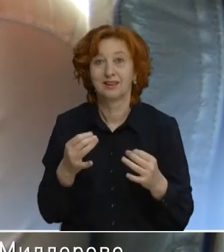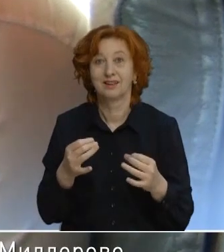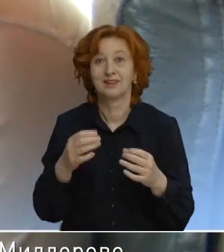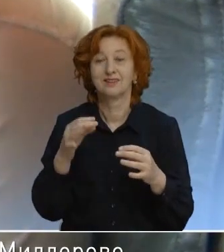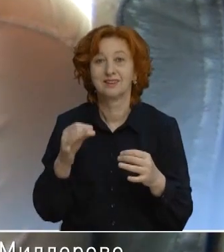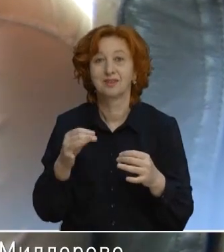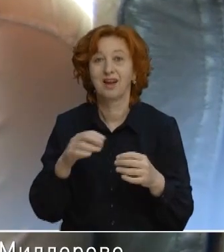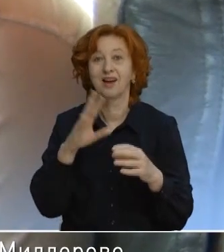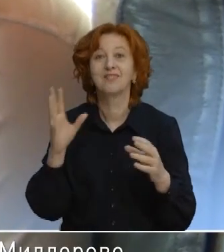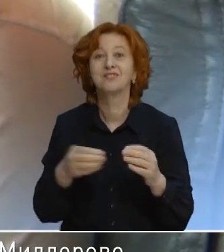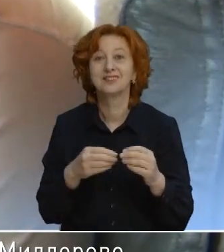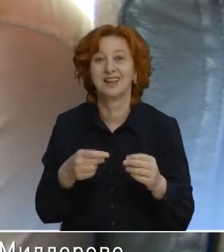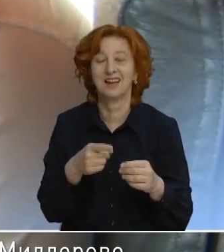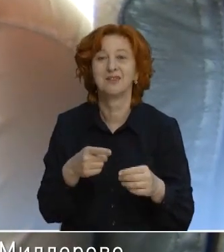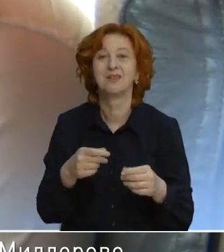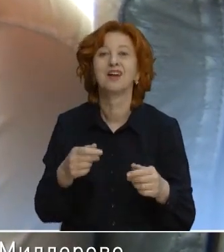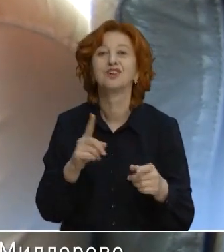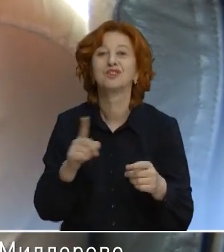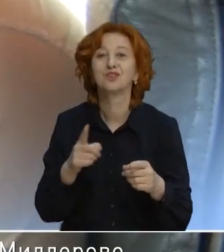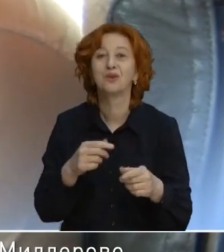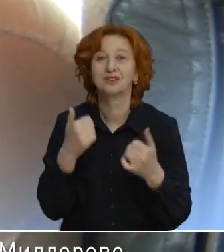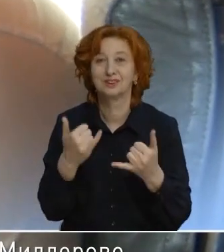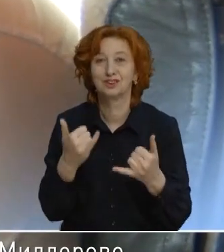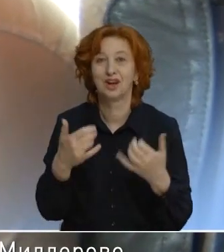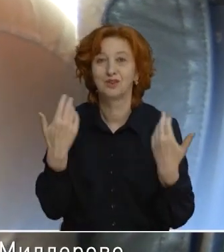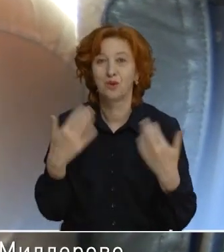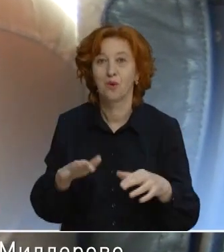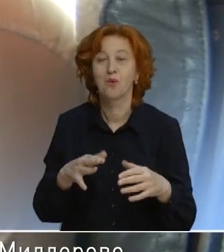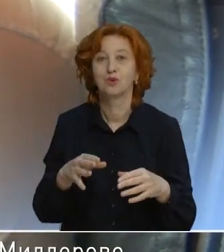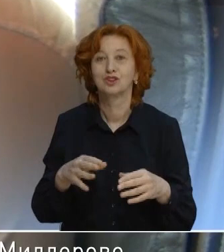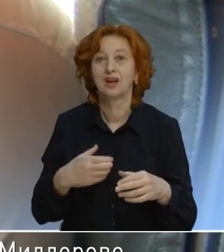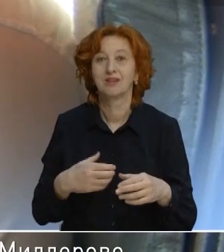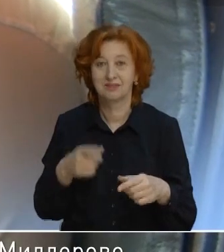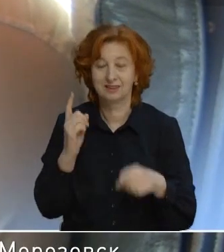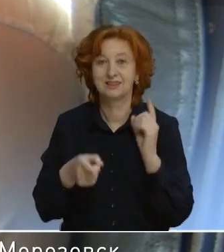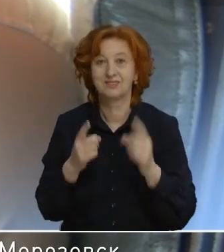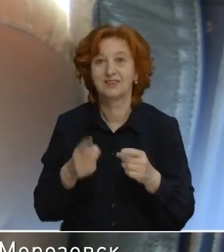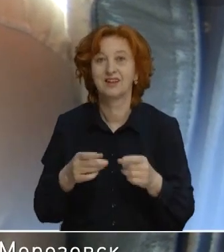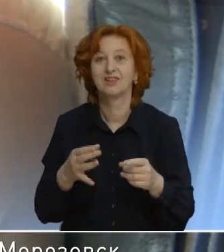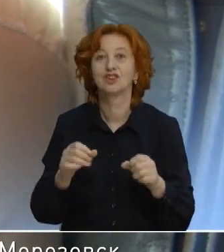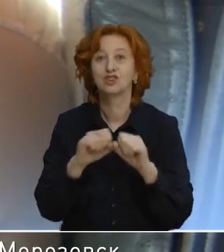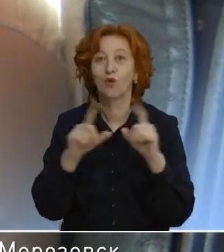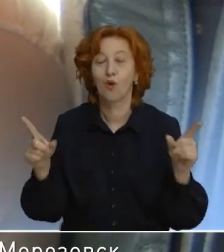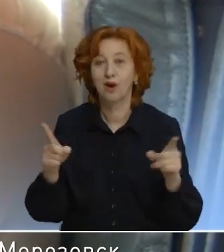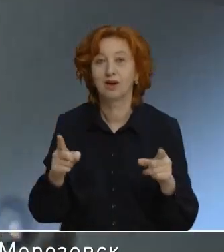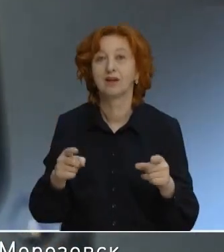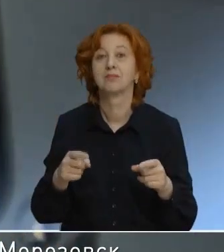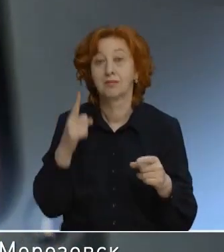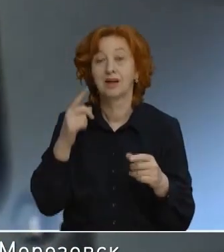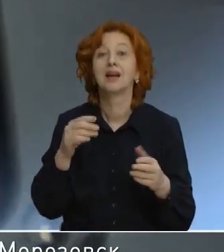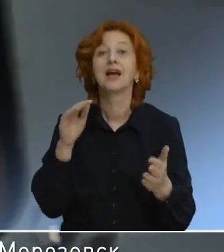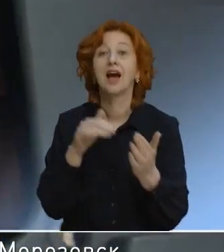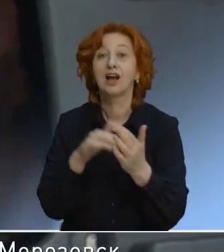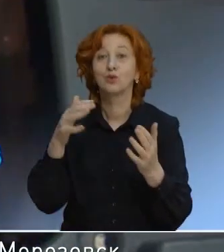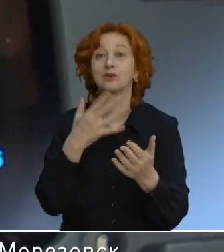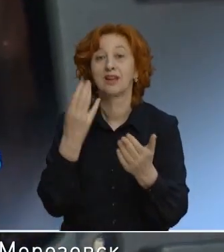Необходимо сдать либо хорошо ЕГЭ, либо получить хороший аттестат, если ты собираешься в среднее летное училище. Школьник прикоснулся к своей мечте